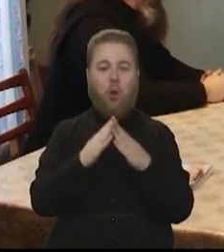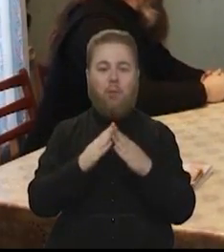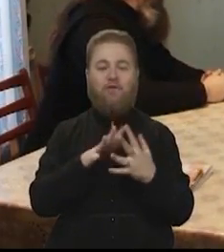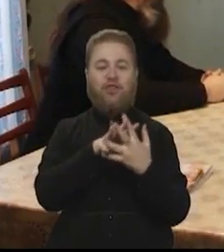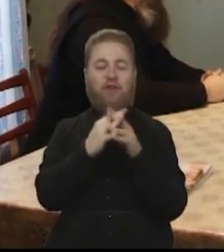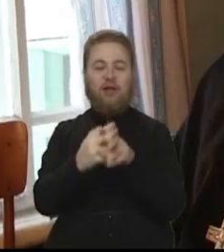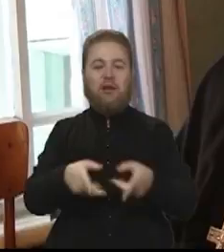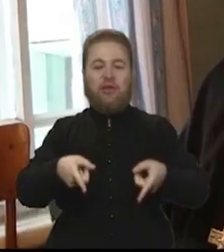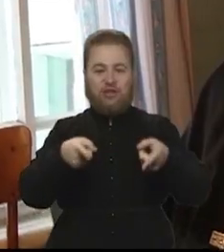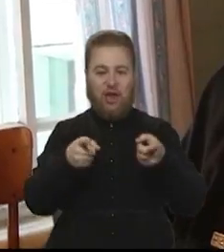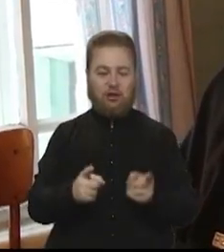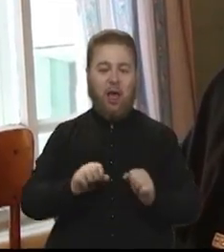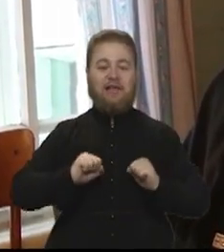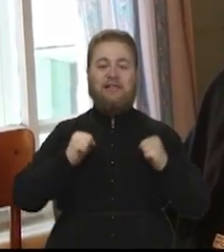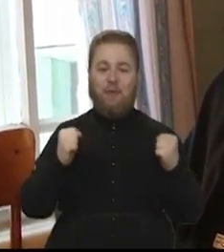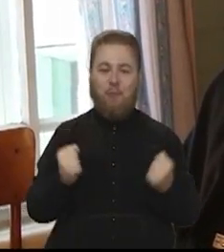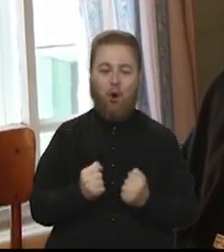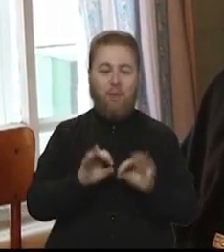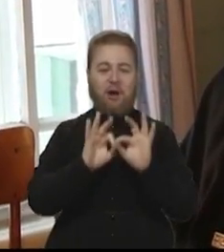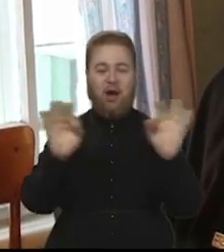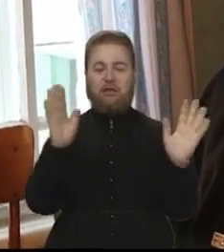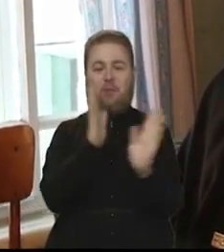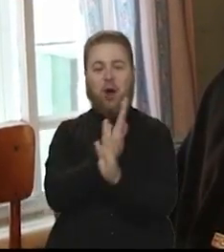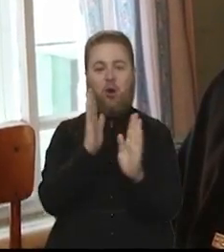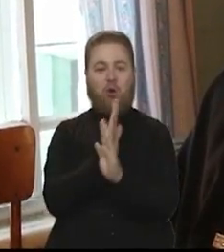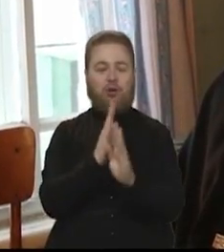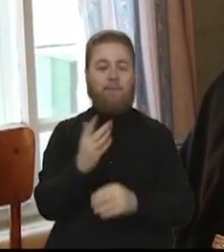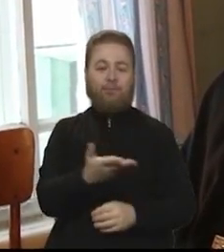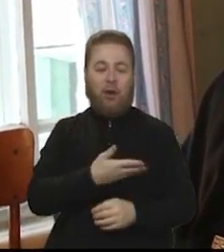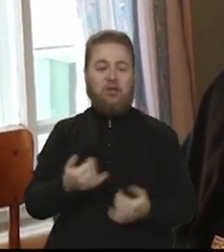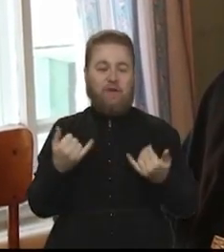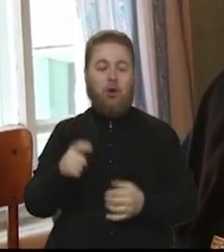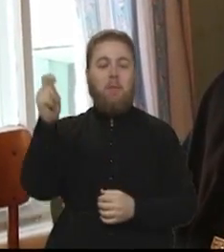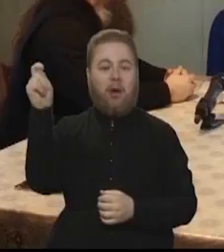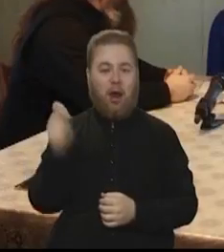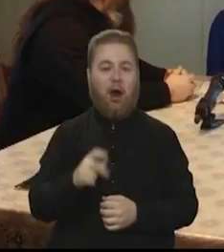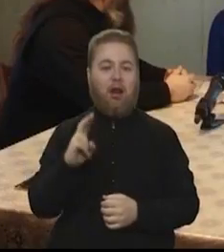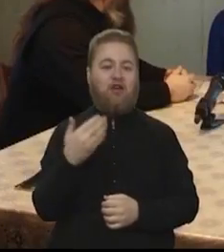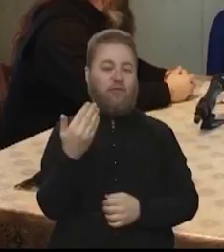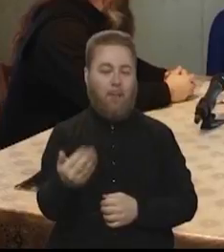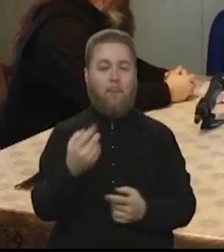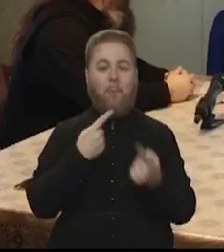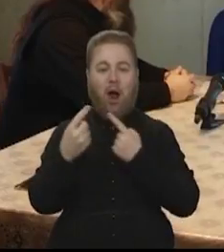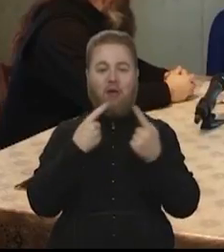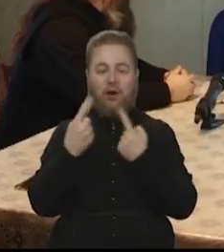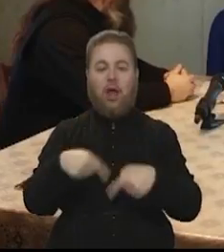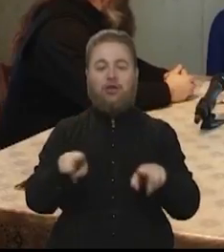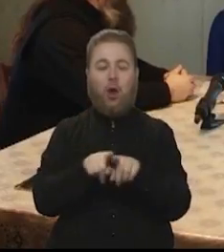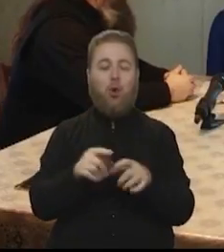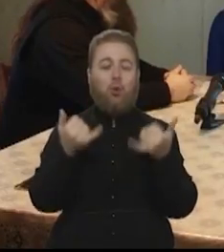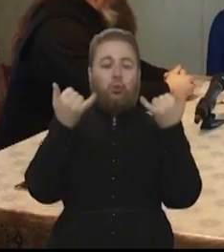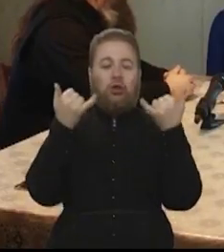деревенском настоящем, в зимой, прекрасная погода. Вот мы сегодня добрались к вам поговорить о такой